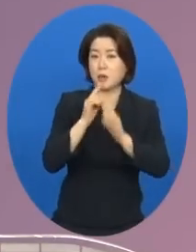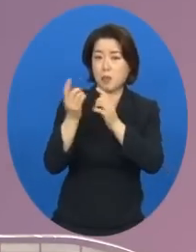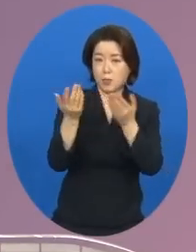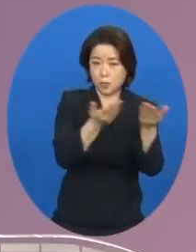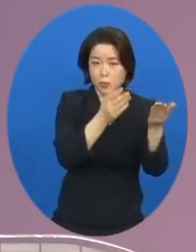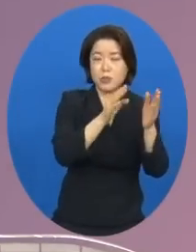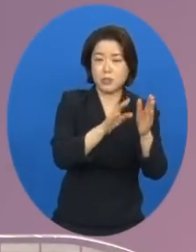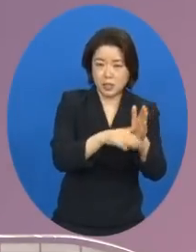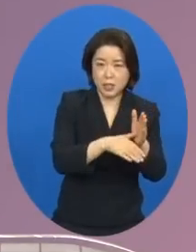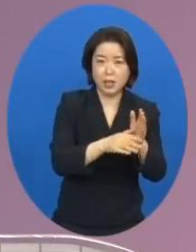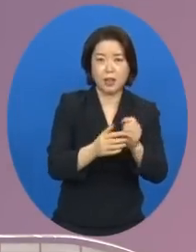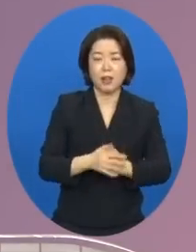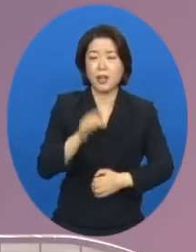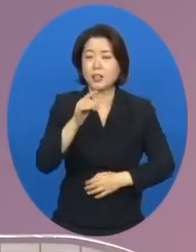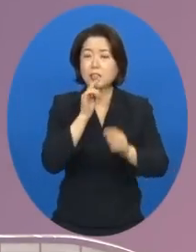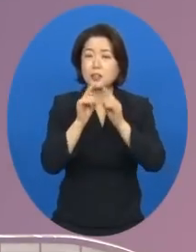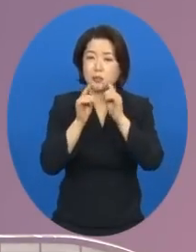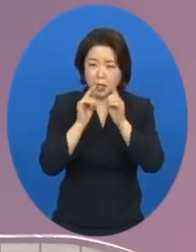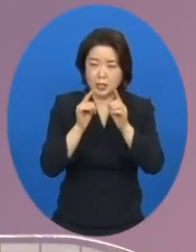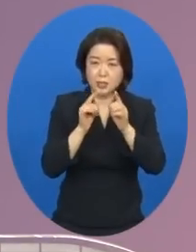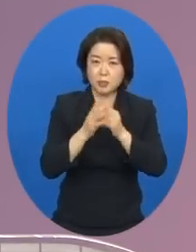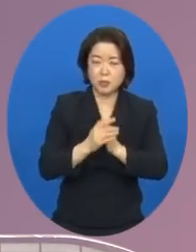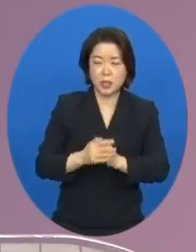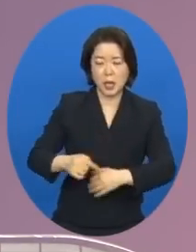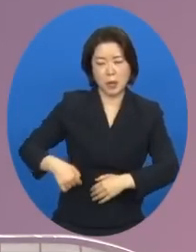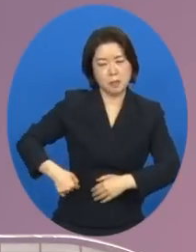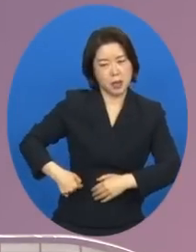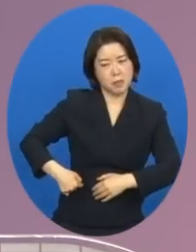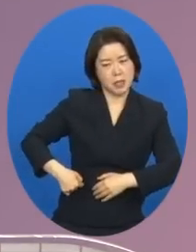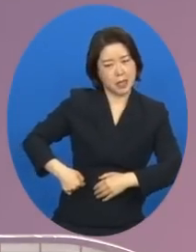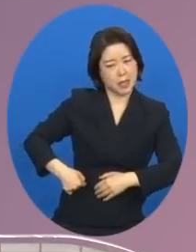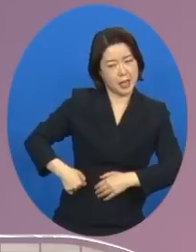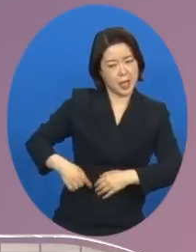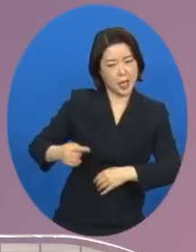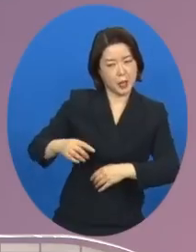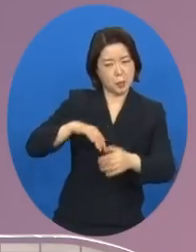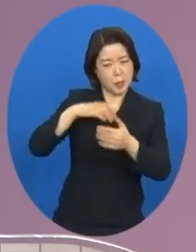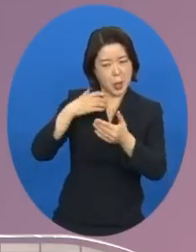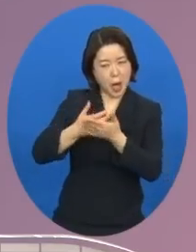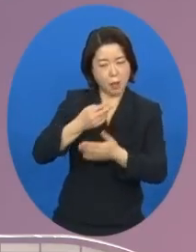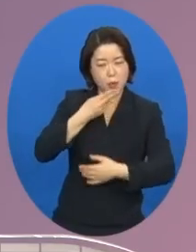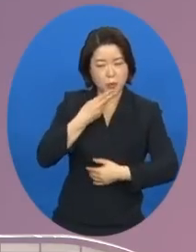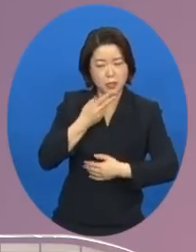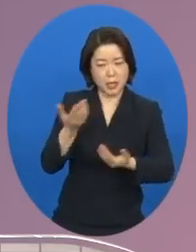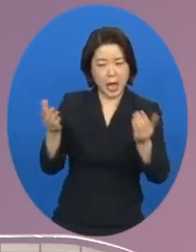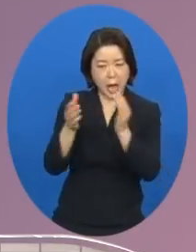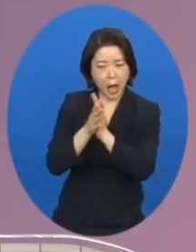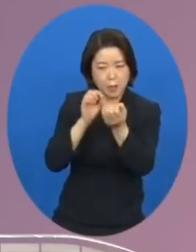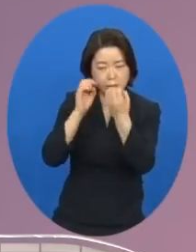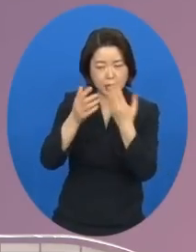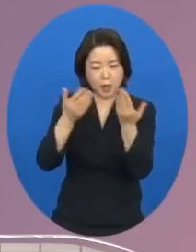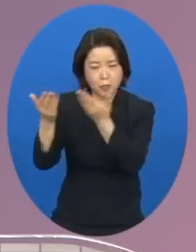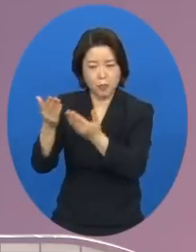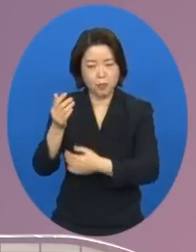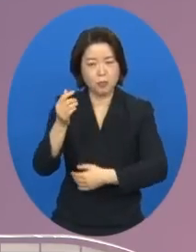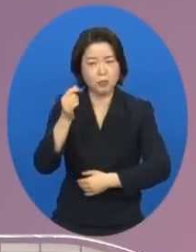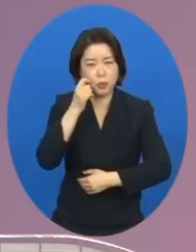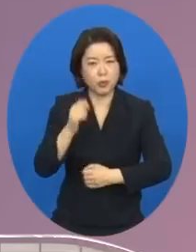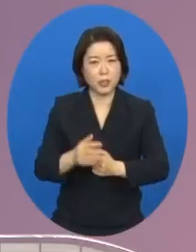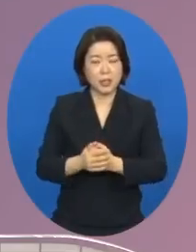때 그 말씀이 마음에 안 와 닿은 것 같습니다. 아멘! 이렇게 대답을 했어야